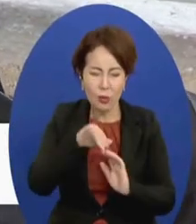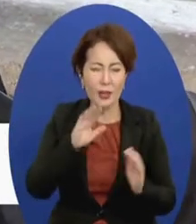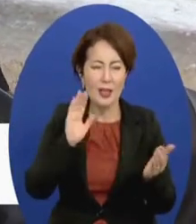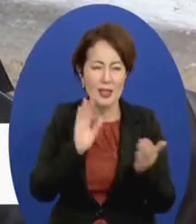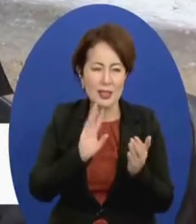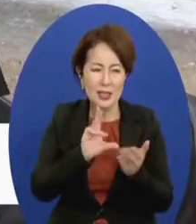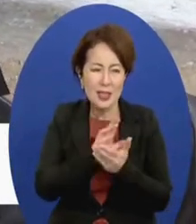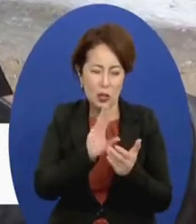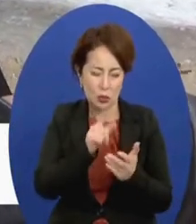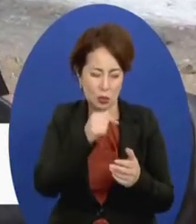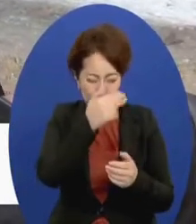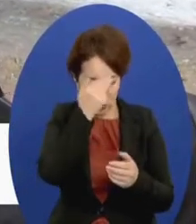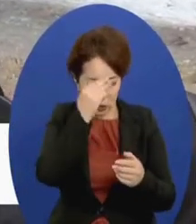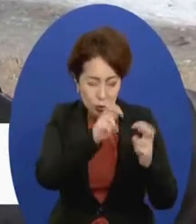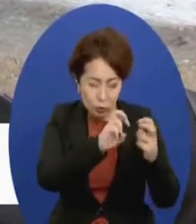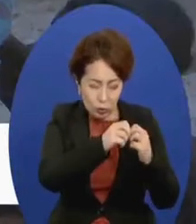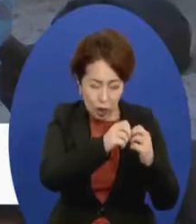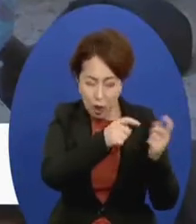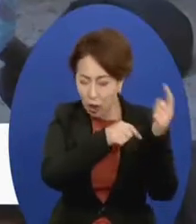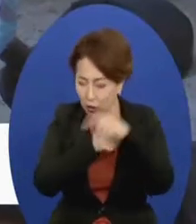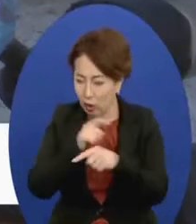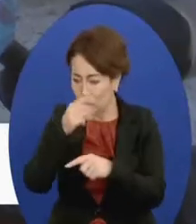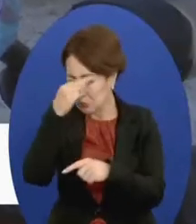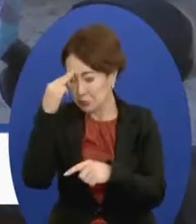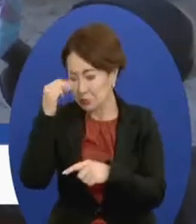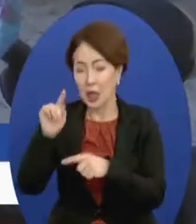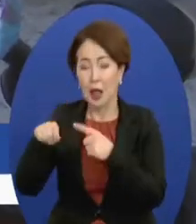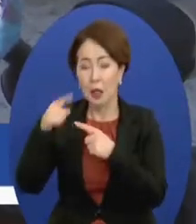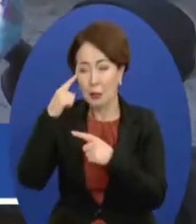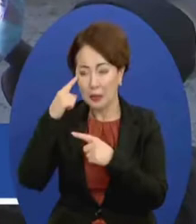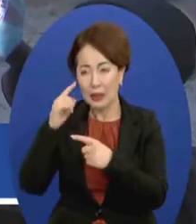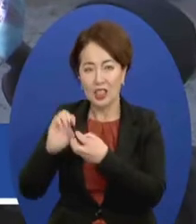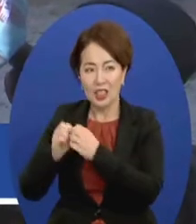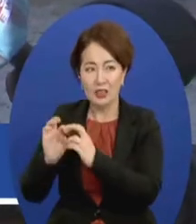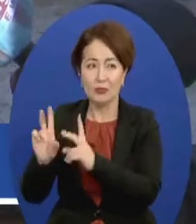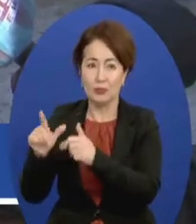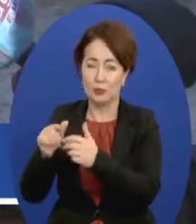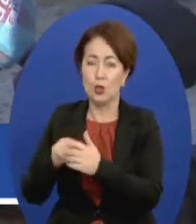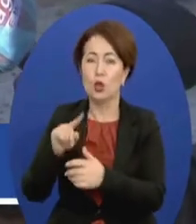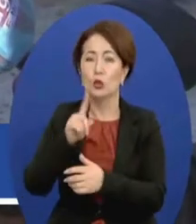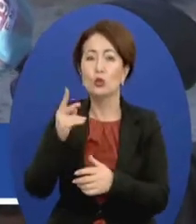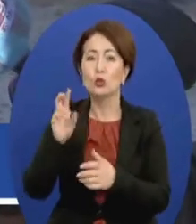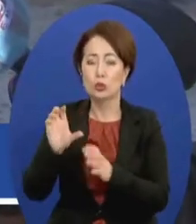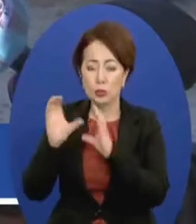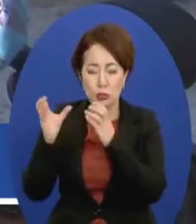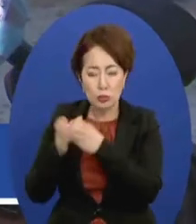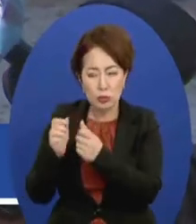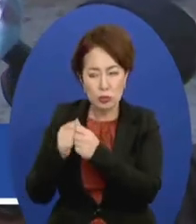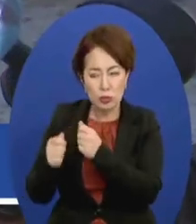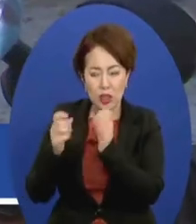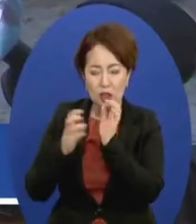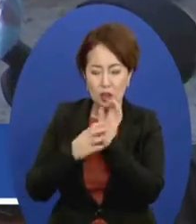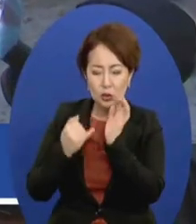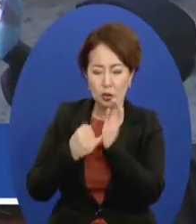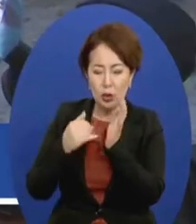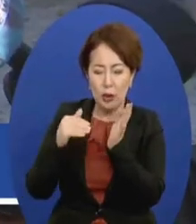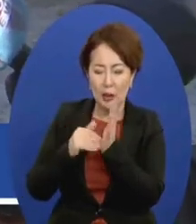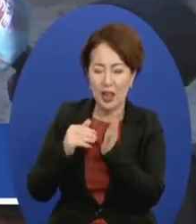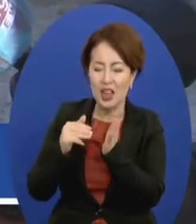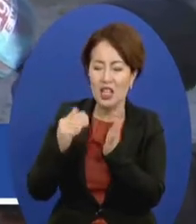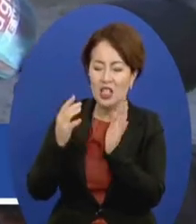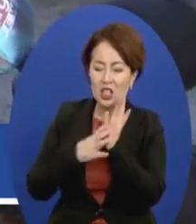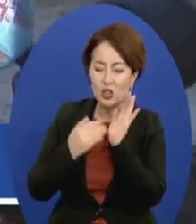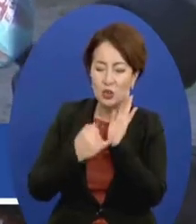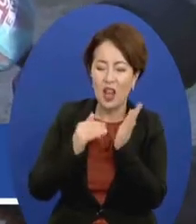Энэ жил бол илүү туршлагатай, илүү мэдлэгтэй болсон. Зөвхөн бүсийн үйлдвэртэй холбоотой бол бид 96 орчим тэрбум төгрөгийг дахин санхүүжүүлэхээр шийдвэрлэлээ явж